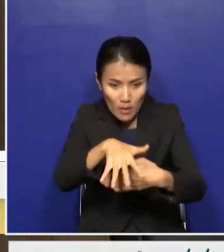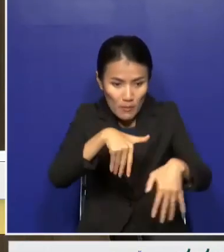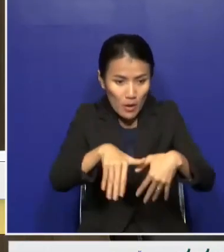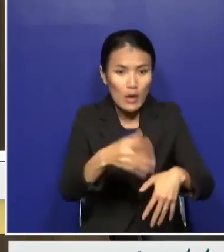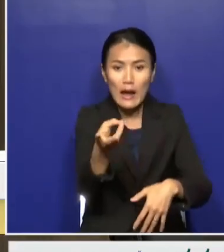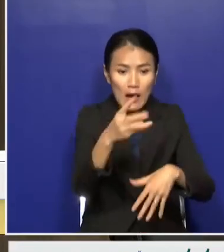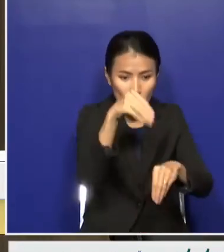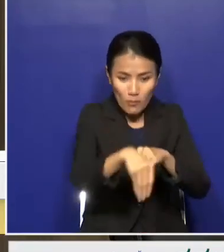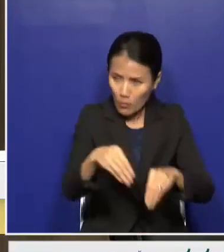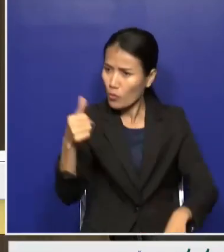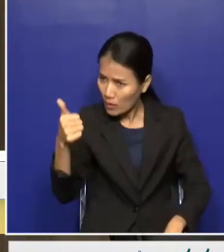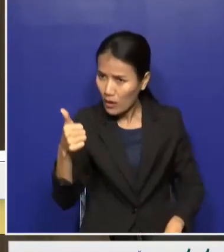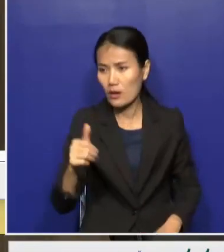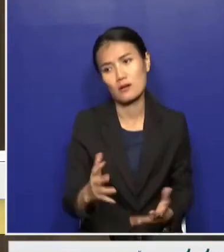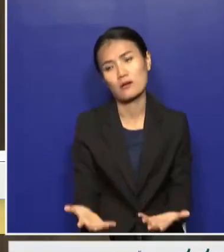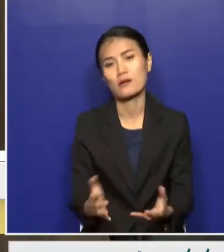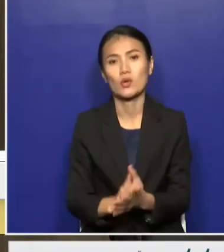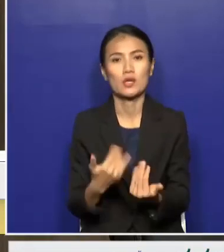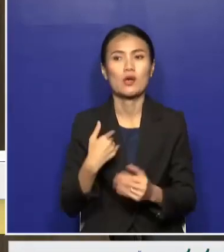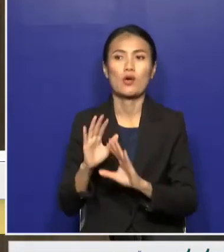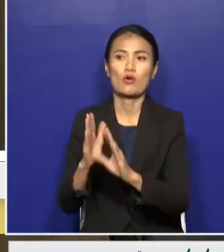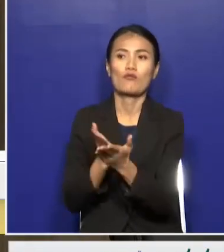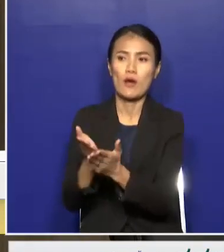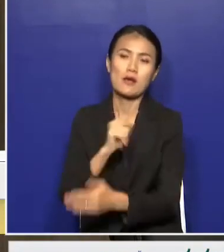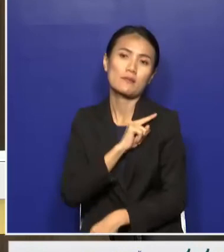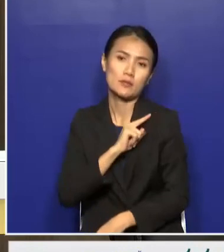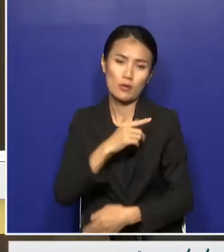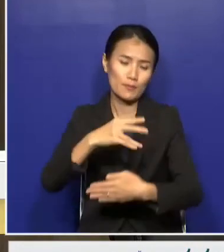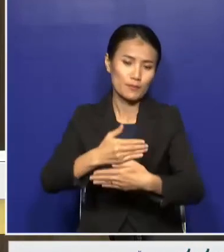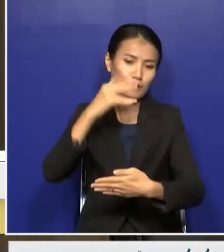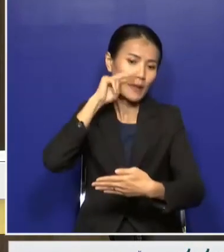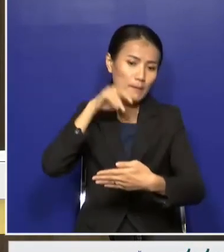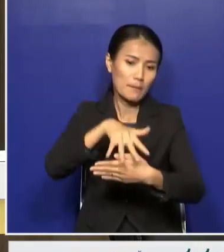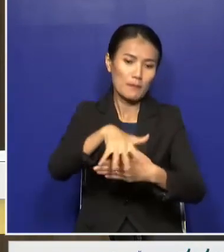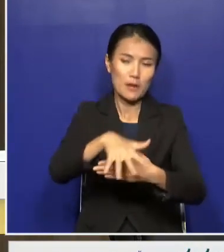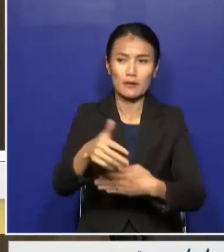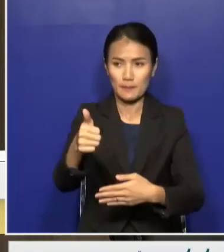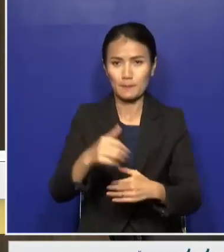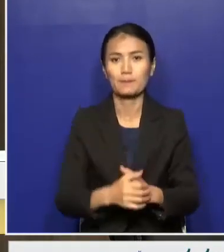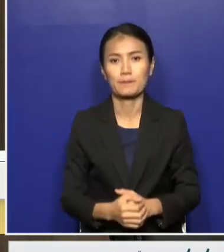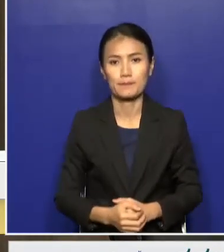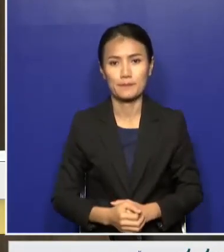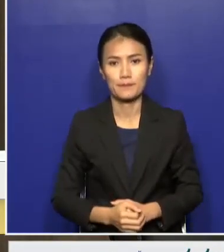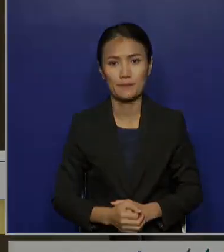ในก็กราบเรียนท่านประธานได้ช่วยบอกหน่วยงานที่เกี่ยวข้องปล่อยน้ำให้เกษตรกรด้วยครับขอบคุณครับ